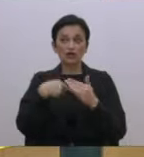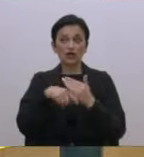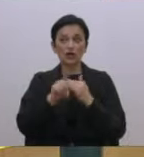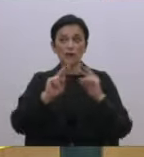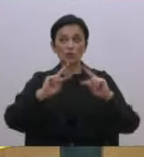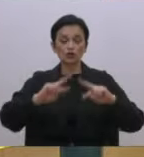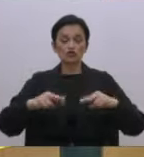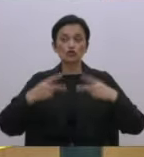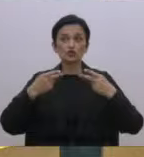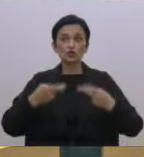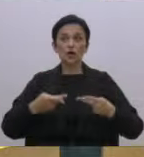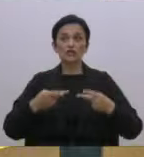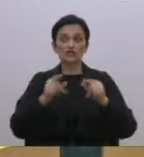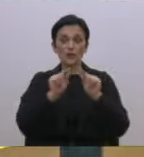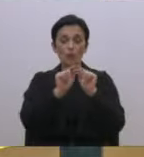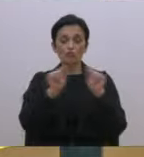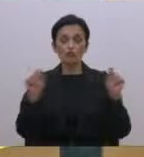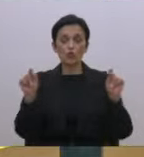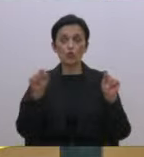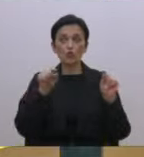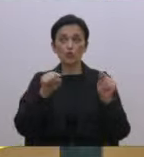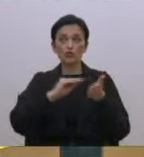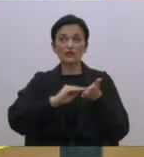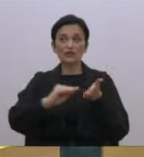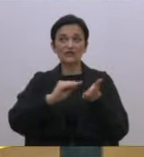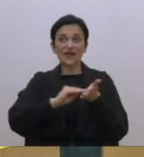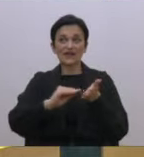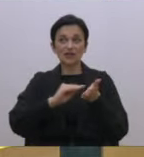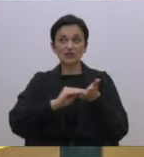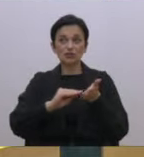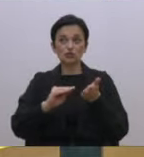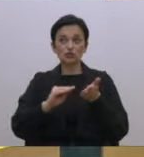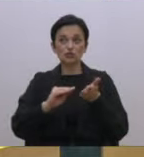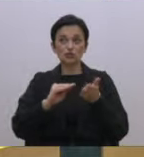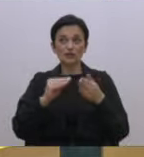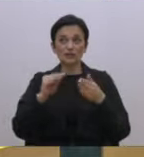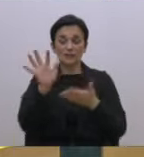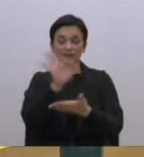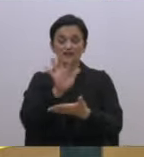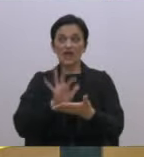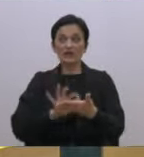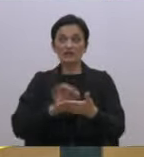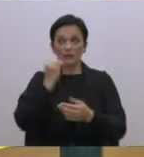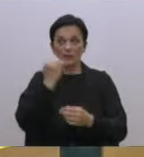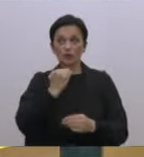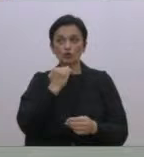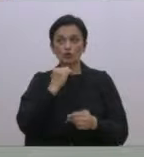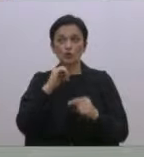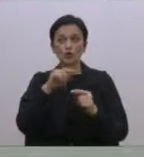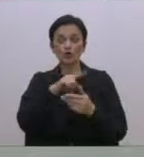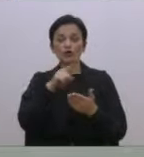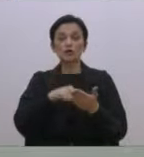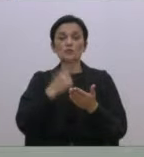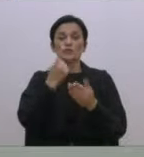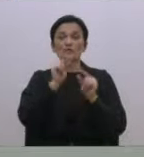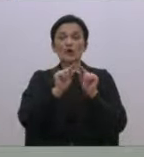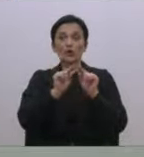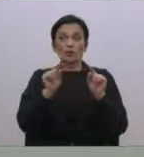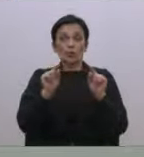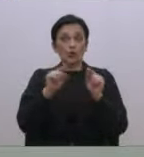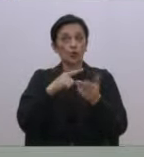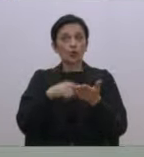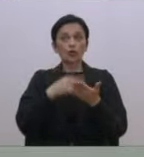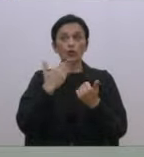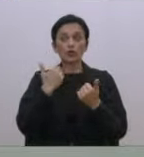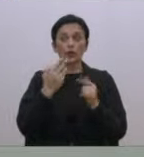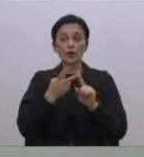შეიცვალა პუნქტებში რედაქციულად ტექსტი. მადლობა. კითხვები პირველი მუხლის პირველ პუნქტთან არ